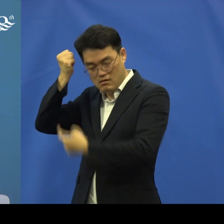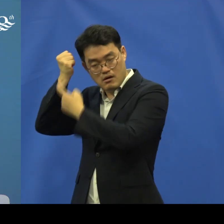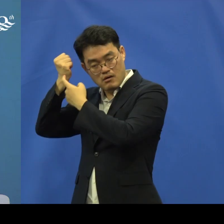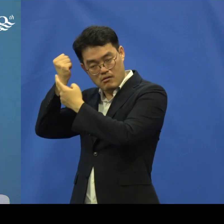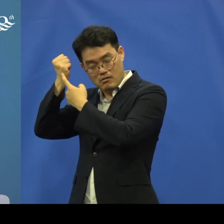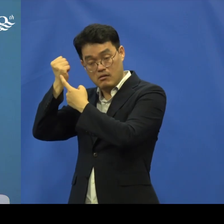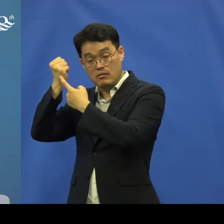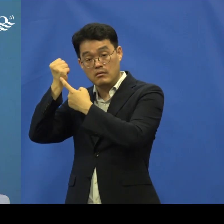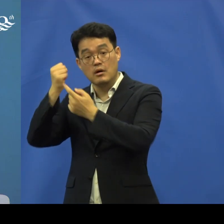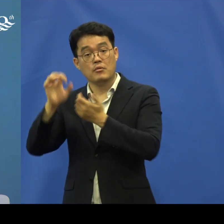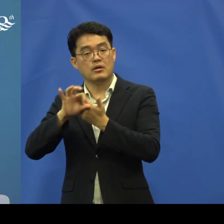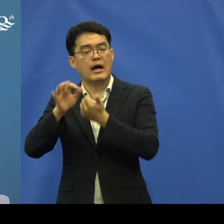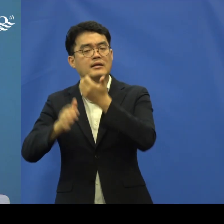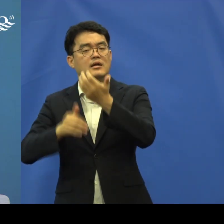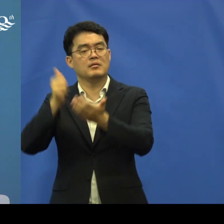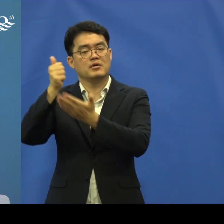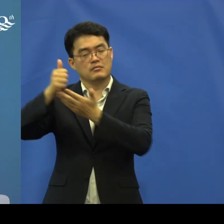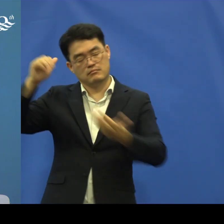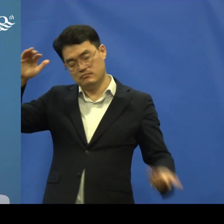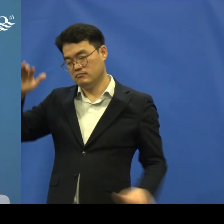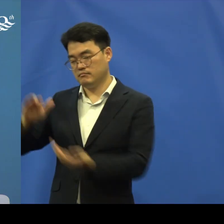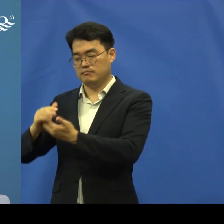그러면 하나님이 하시는 거예요.